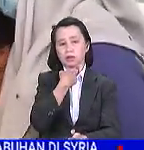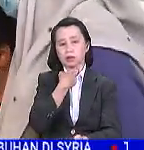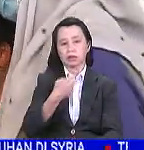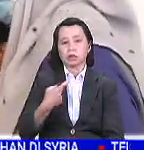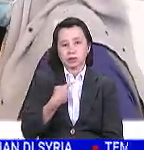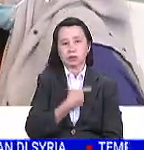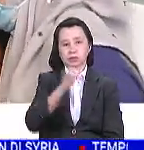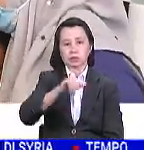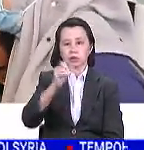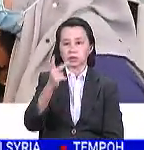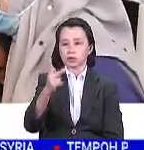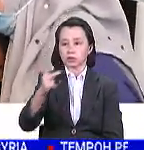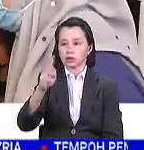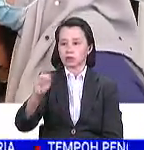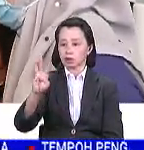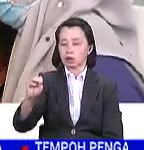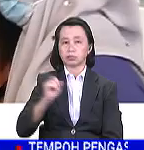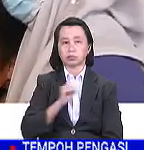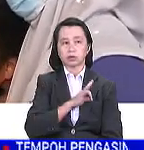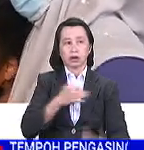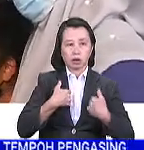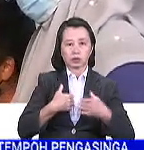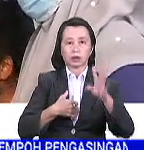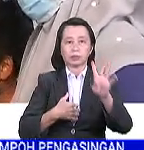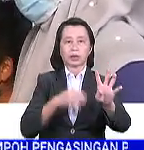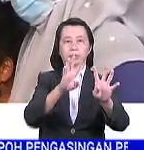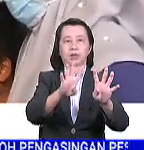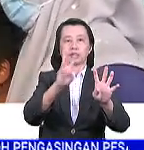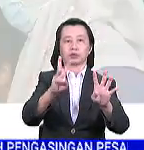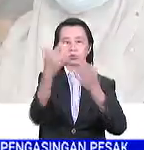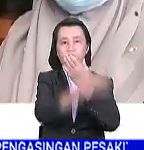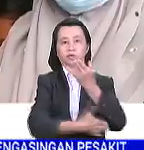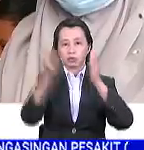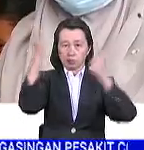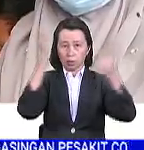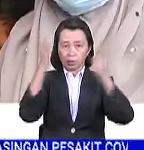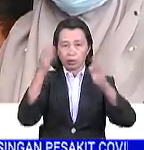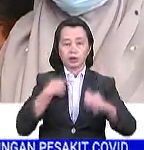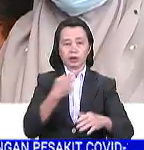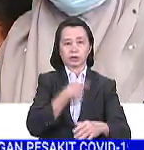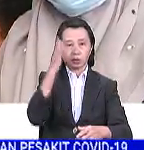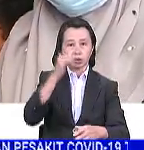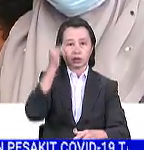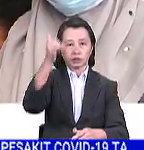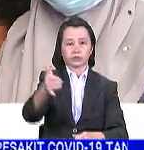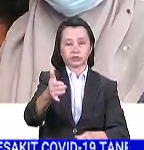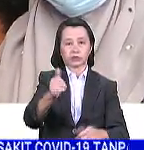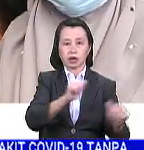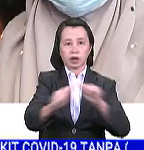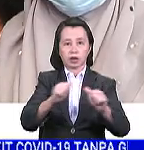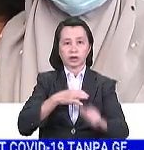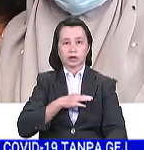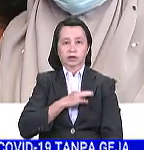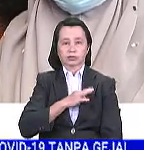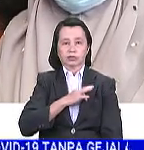kakitang KKM terjejas setakat ini 446 lah. Ini seluruh Malaysia. Kita akan teruskan aktiviti